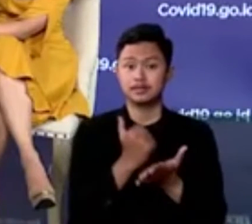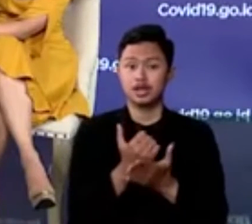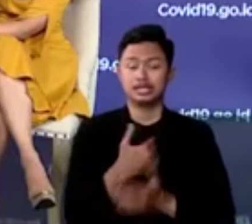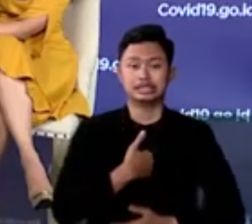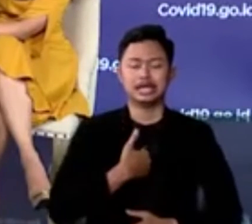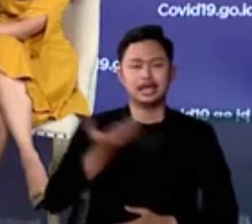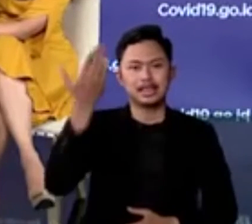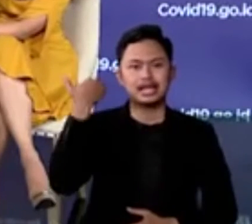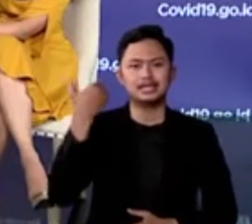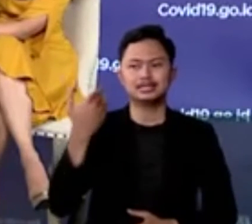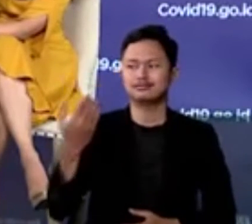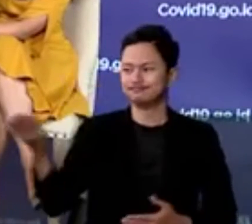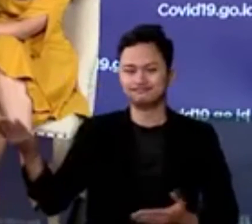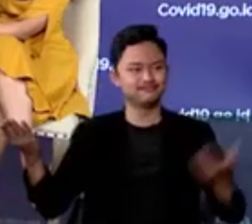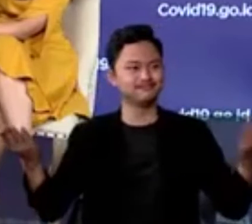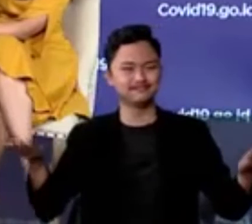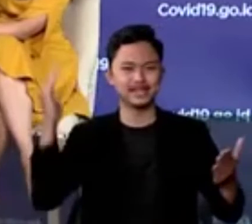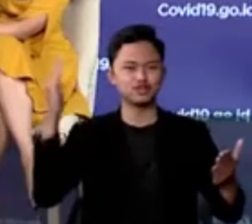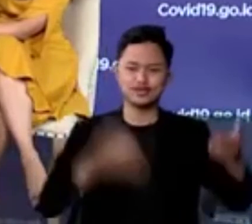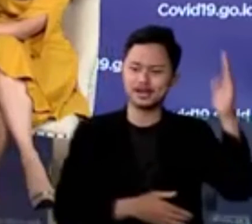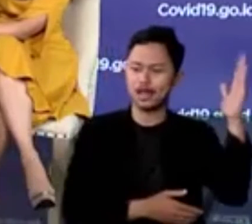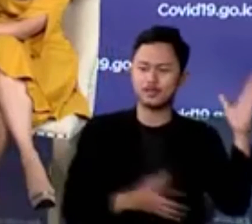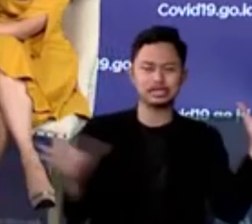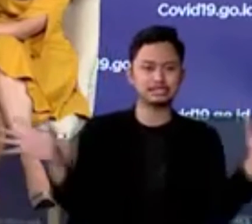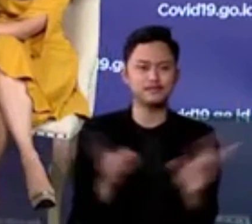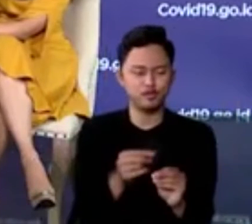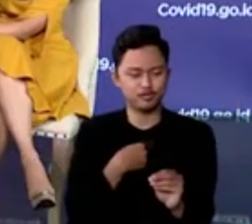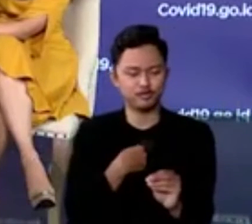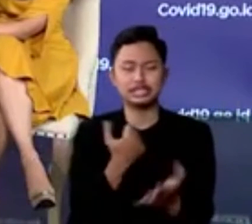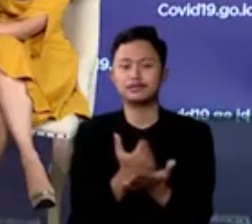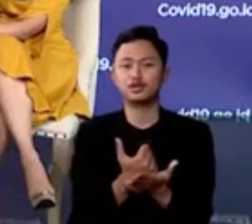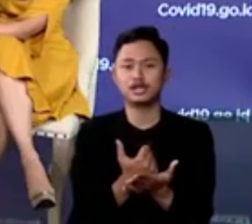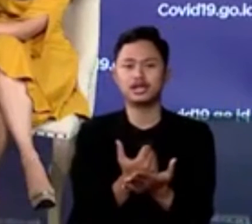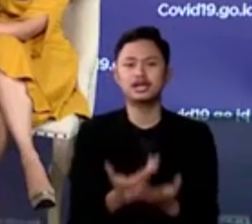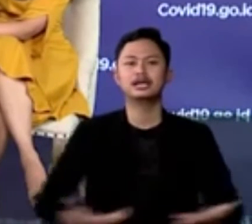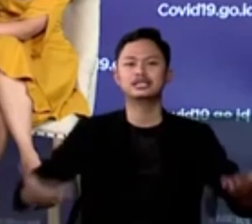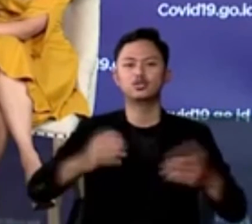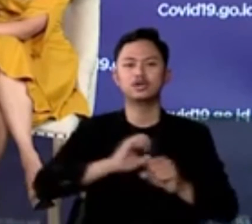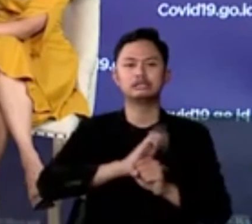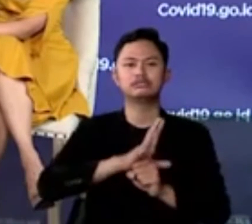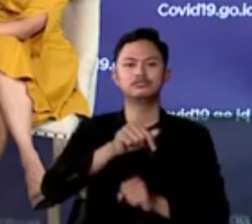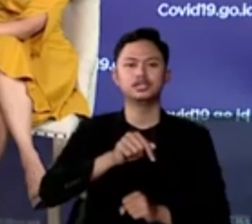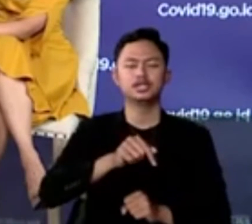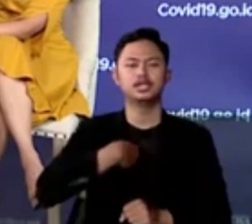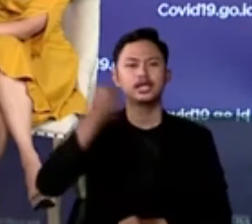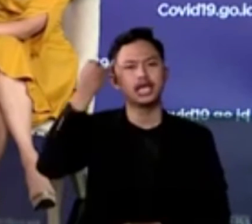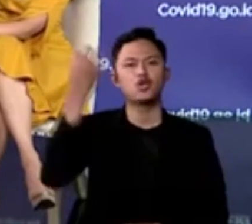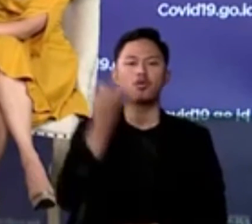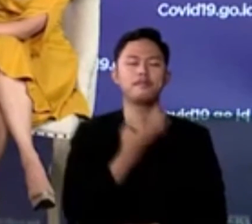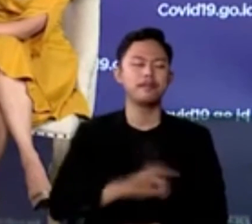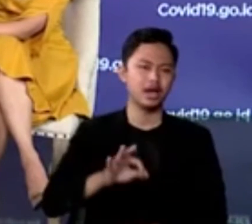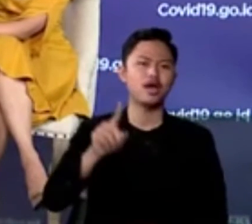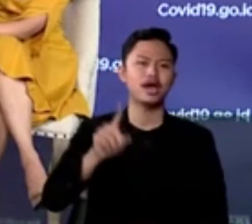menyimpulkan juga nih dari pembicaraan seperti ini gitu dan Nah jadi memang kita di dalam masa pandemi ini kita harus tetap berinovasi Hai